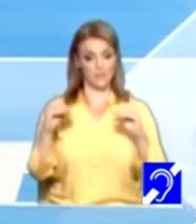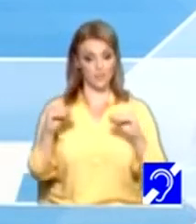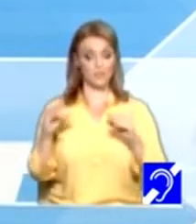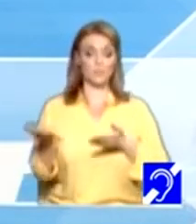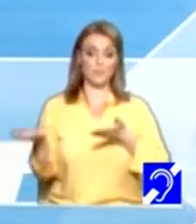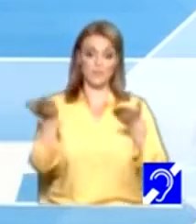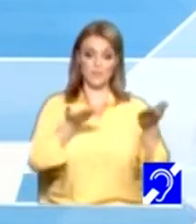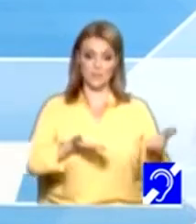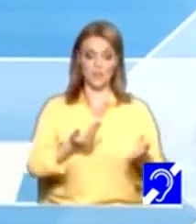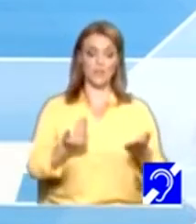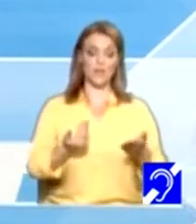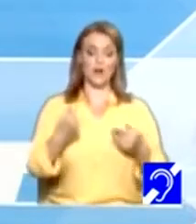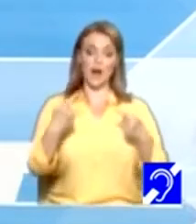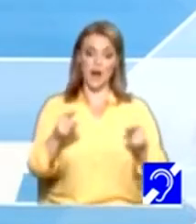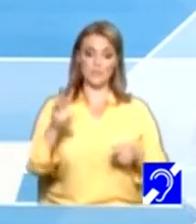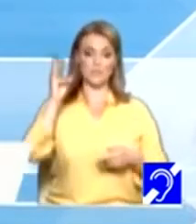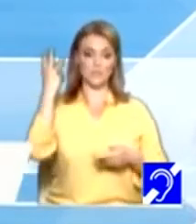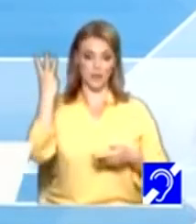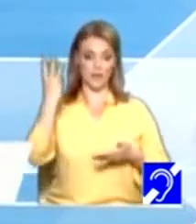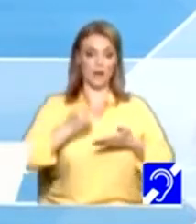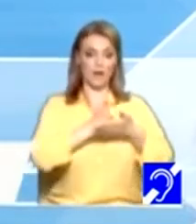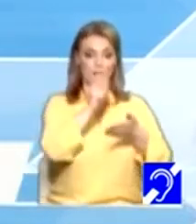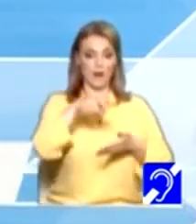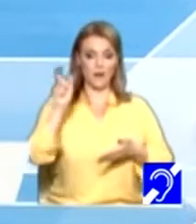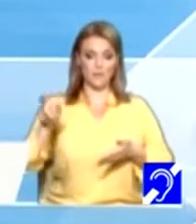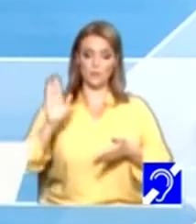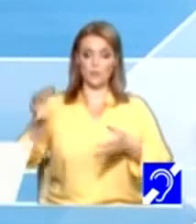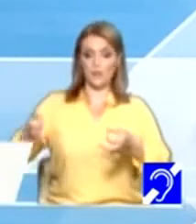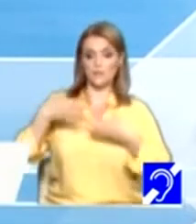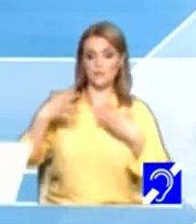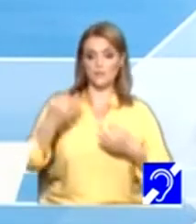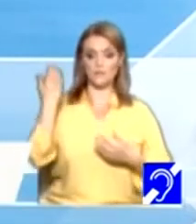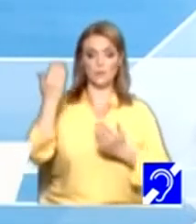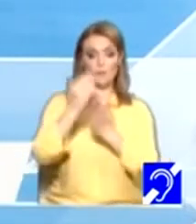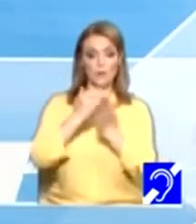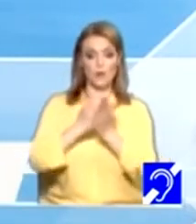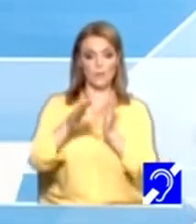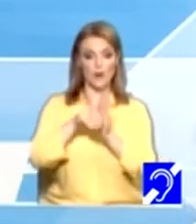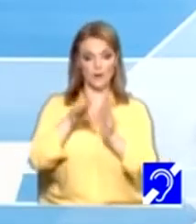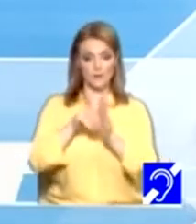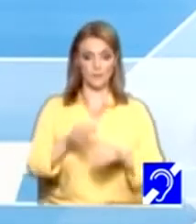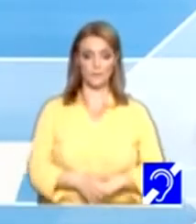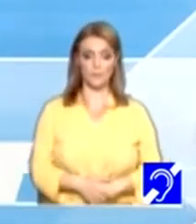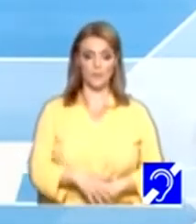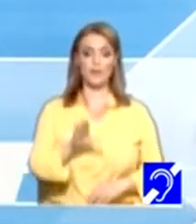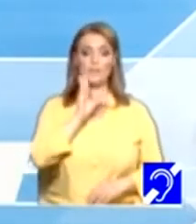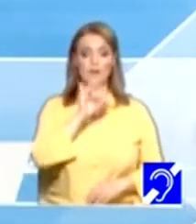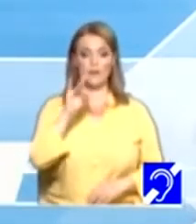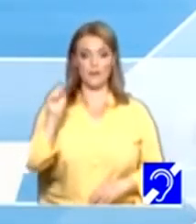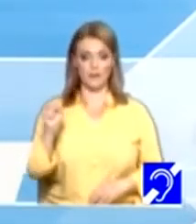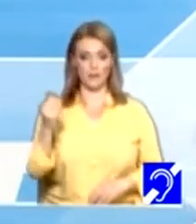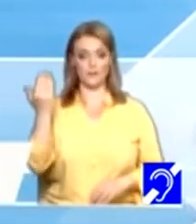răspunde întrebărilor și își vor prezenta oferta electorală. Este vorba de doamna Irina Revi, vin de la Partidul